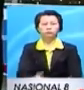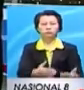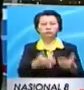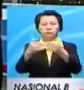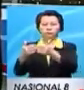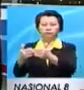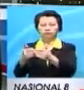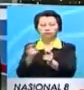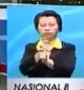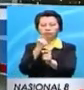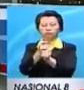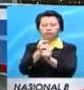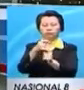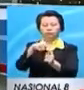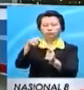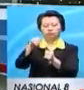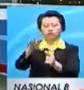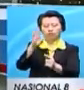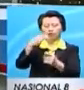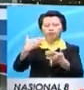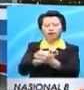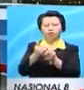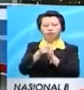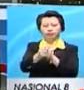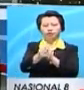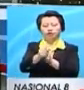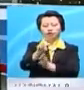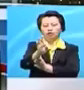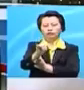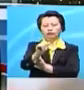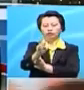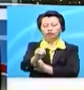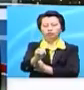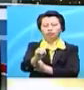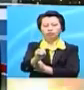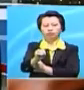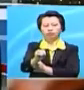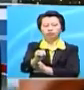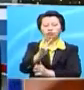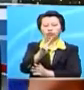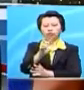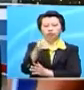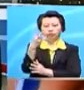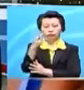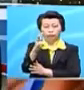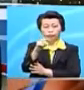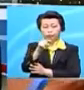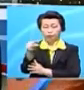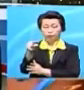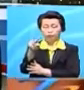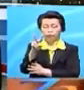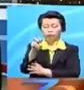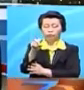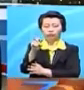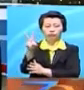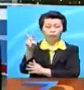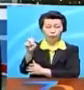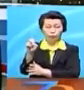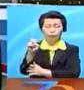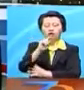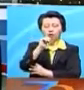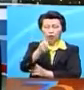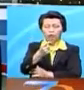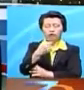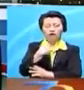Seterusnya, penentuan tarikh pemilihan baru kepimpinan Persatuan Bola Sepak Malaysia FAM 2017 hingga 2020